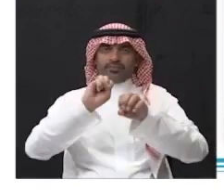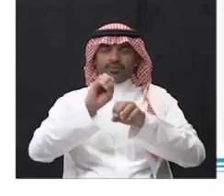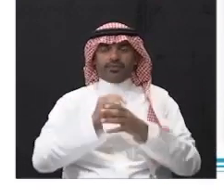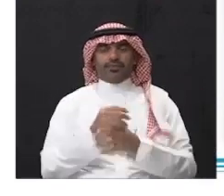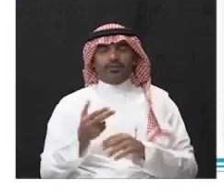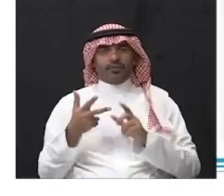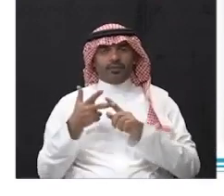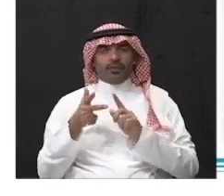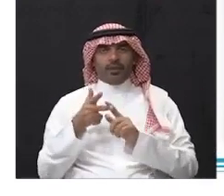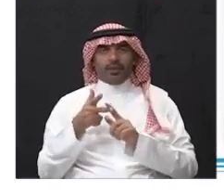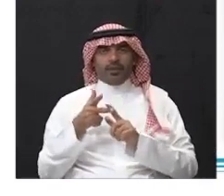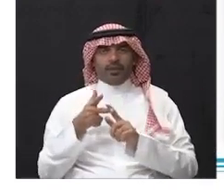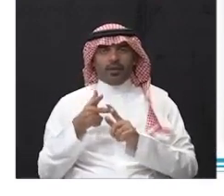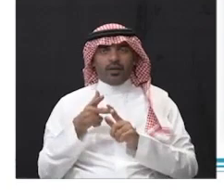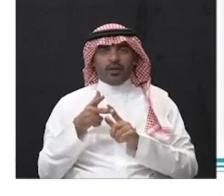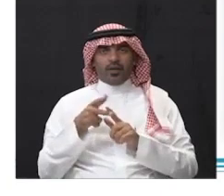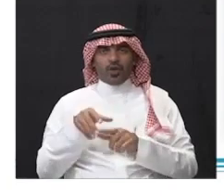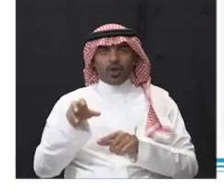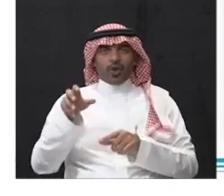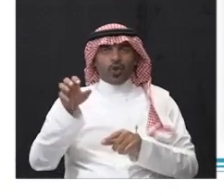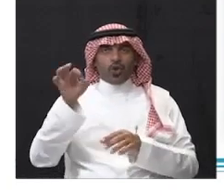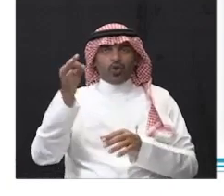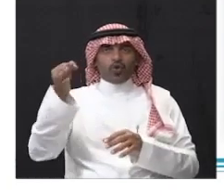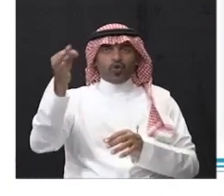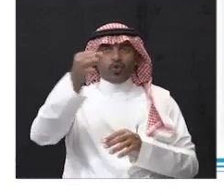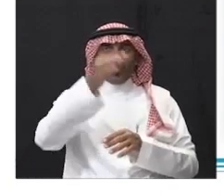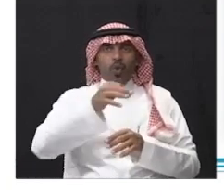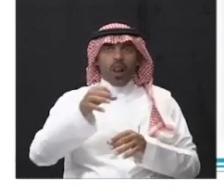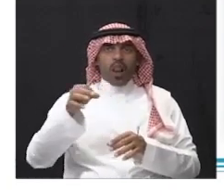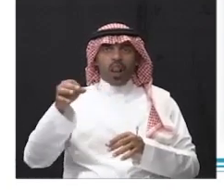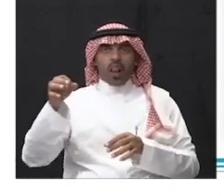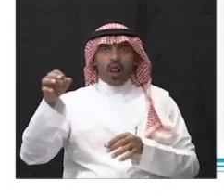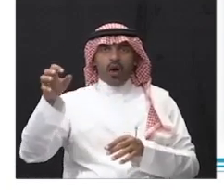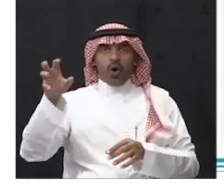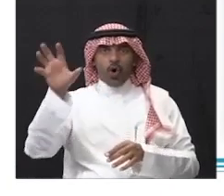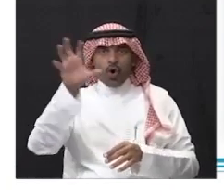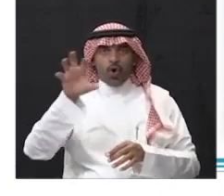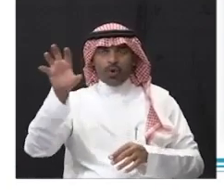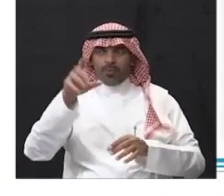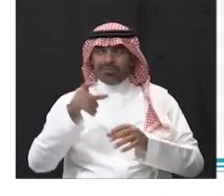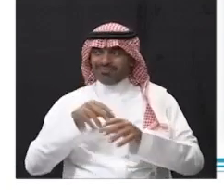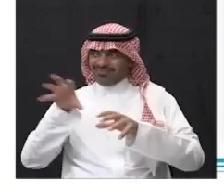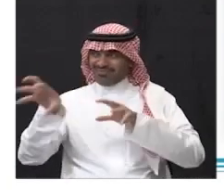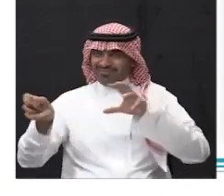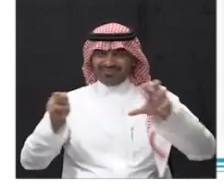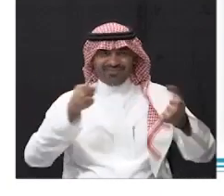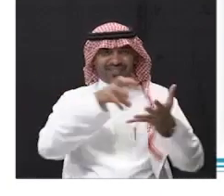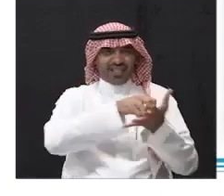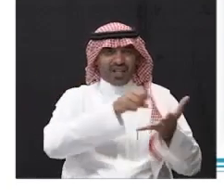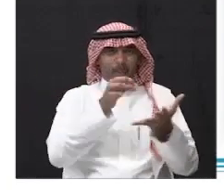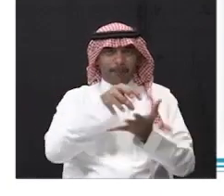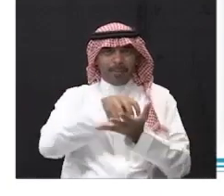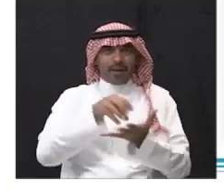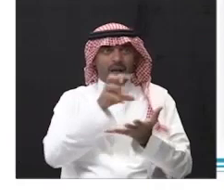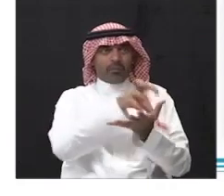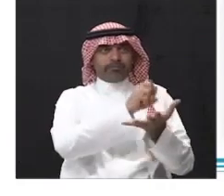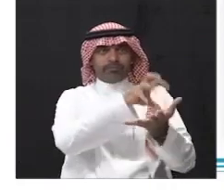تبني دول أوروبا نشر معتقداتهم الدينية بين شعوب العالم.